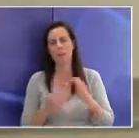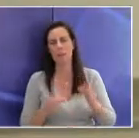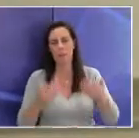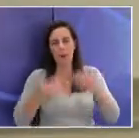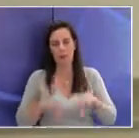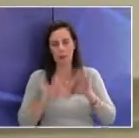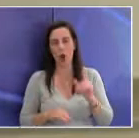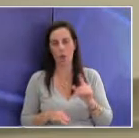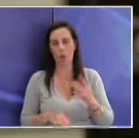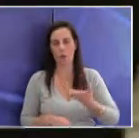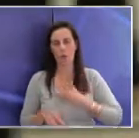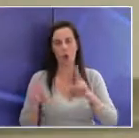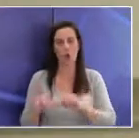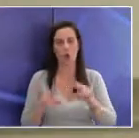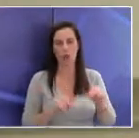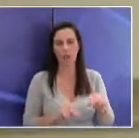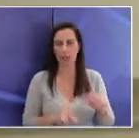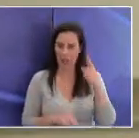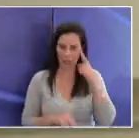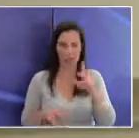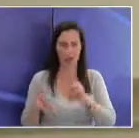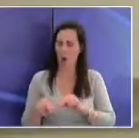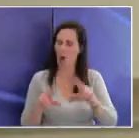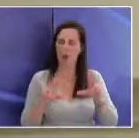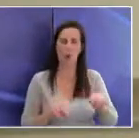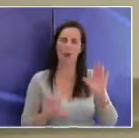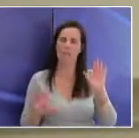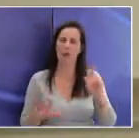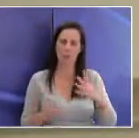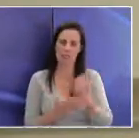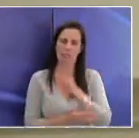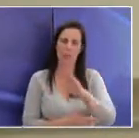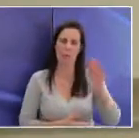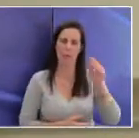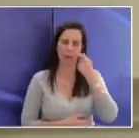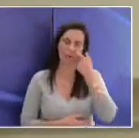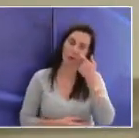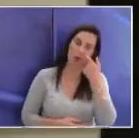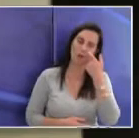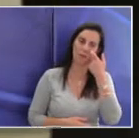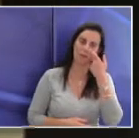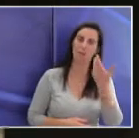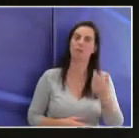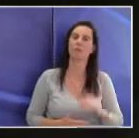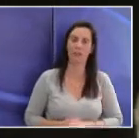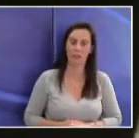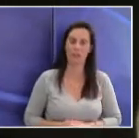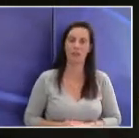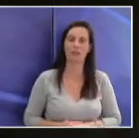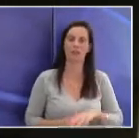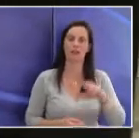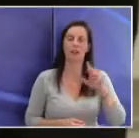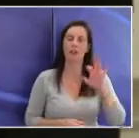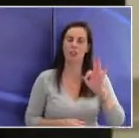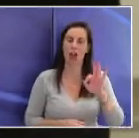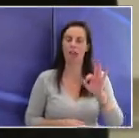בחירות ומקבלים את אותה תוצאה. להערכתי זו אותה גברת בשינוי אדרת קלה. אוקיי, טוב. חבר הכנסת יעקב מרגי ש"ס,